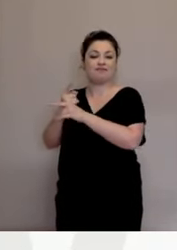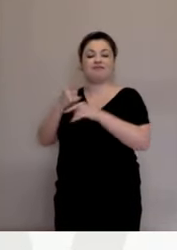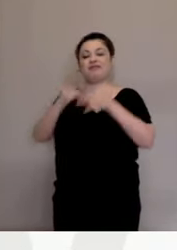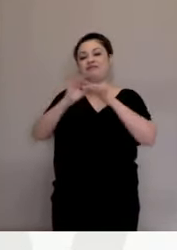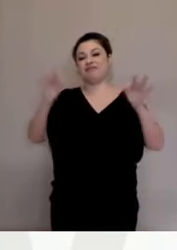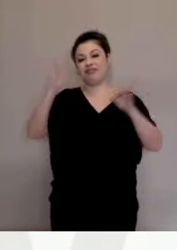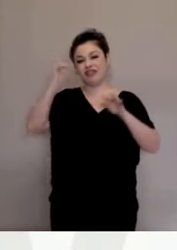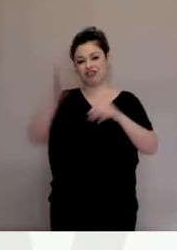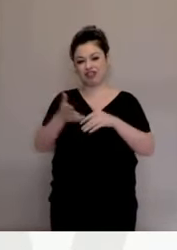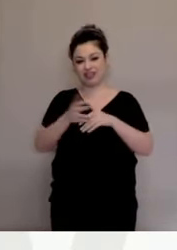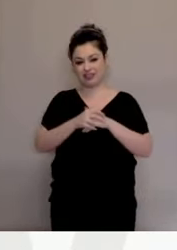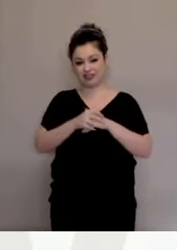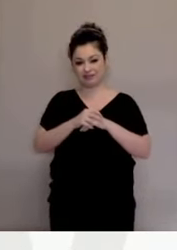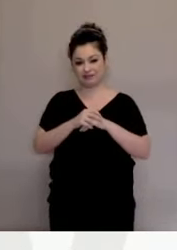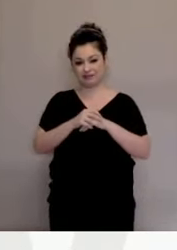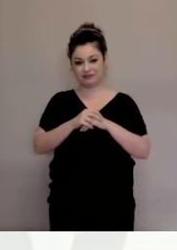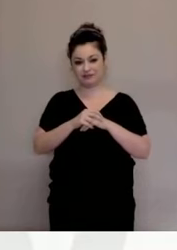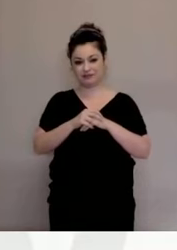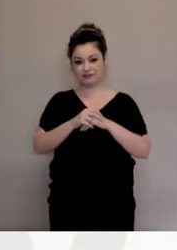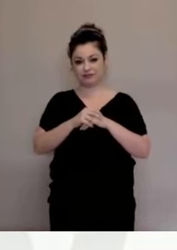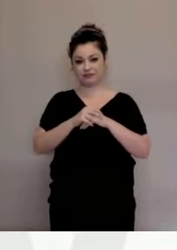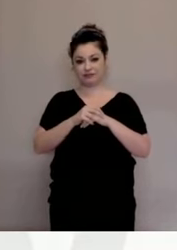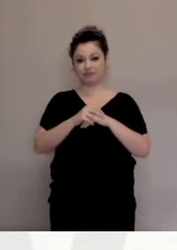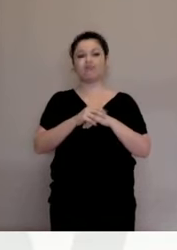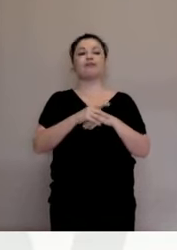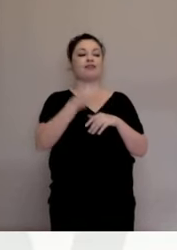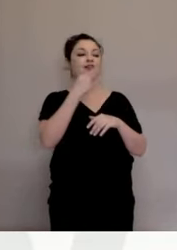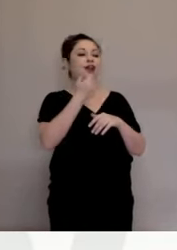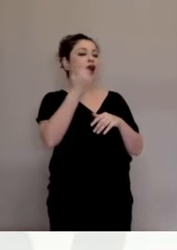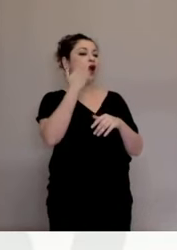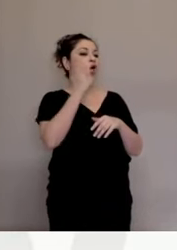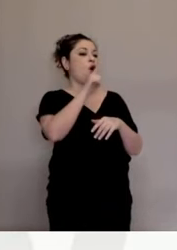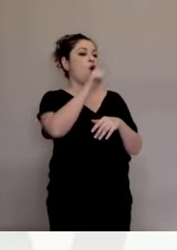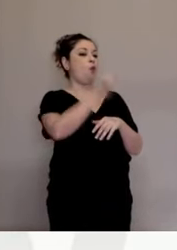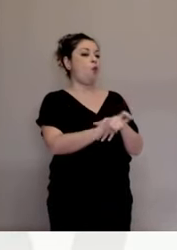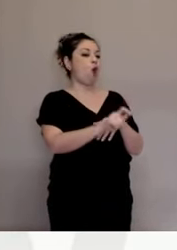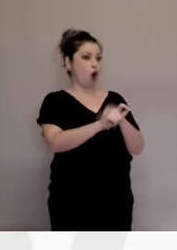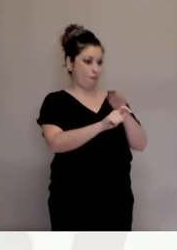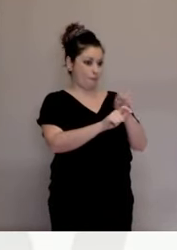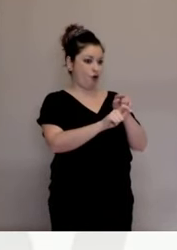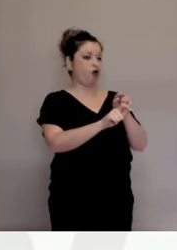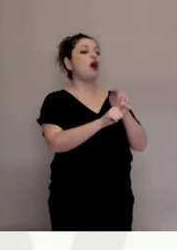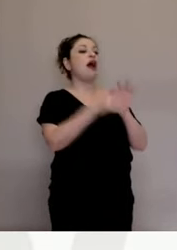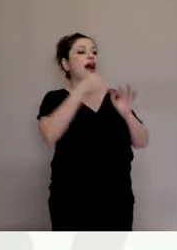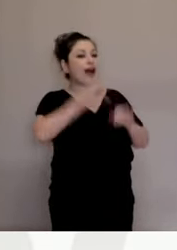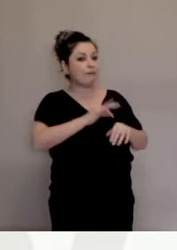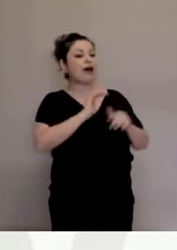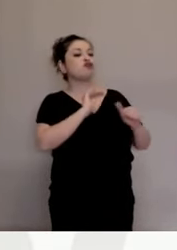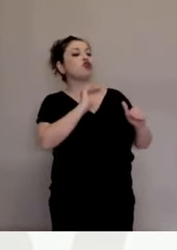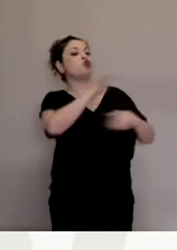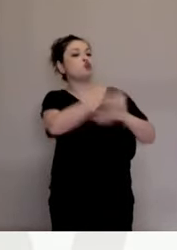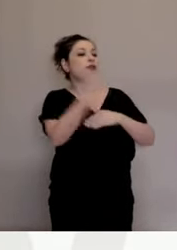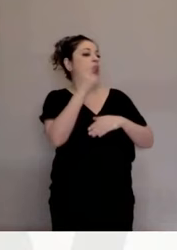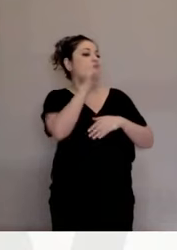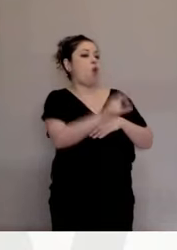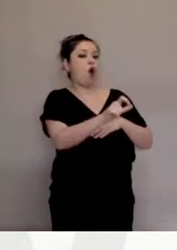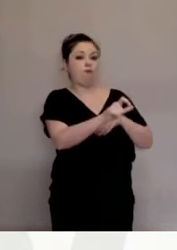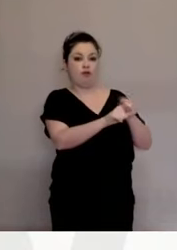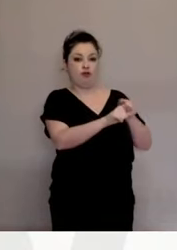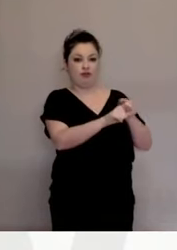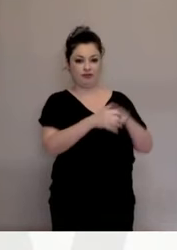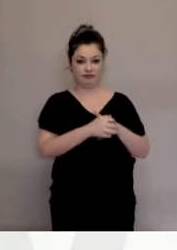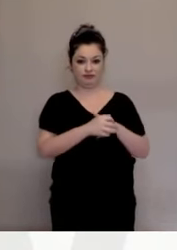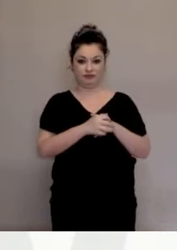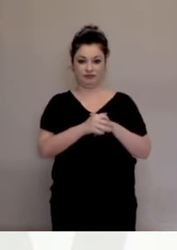l'homme. L'uomo oltrepassa, supera infinitamente l'uomo. Sì. E allora penso che